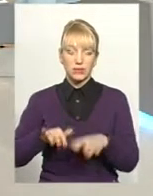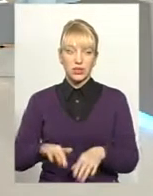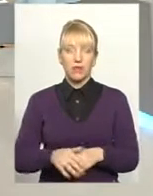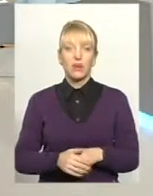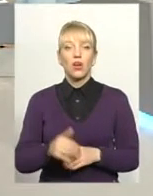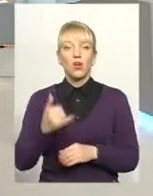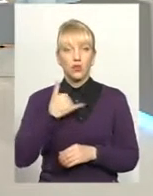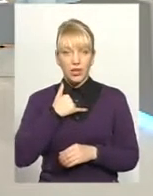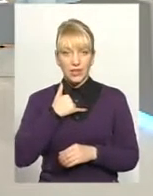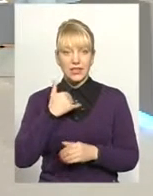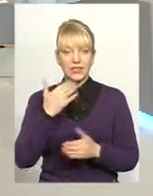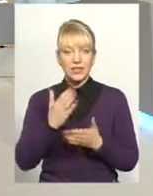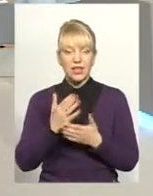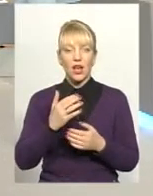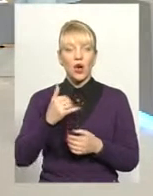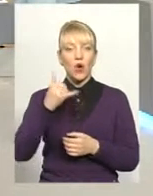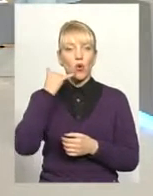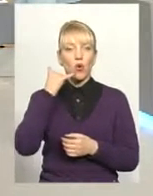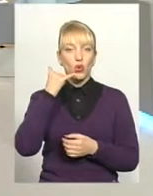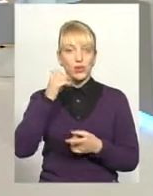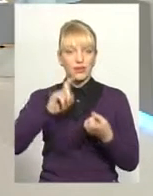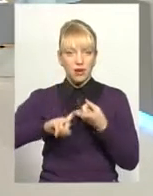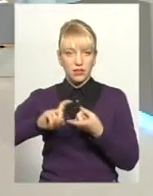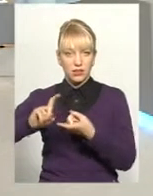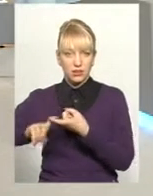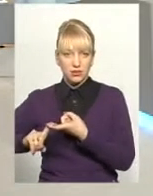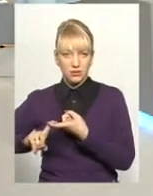в мене є контакти, якщо